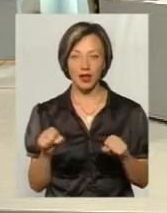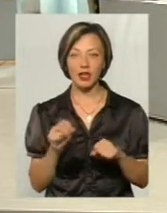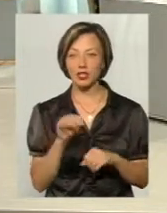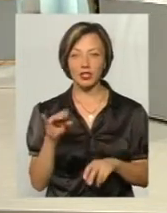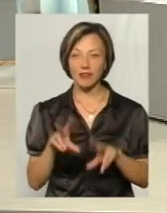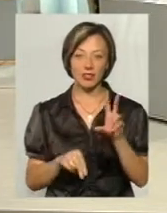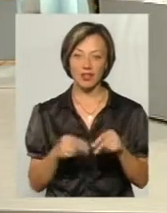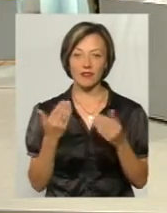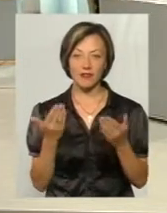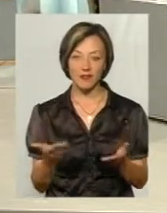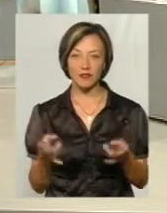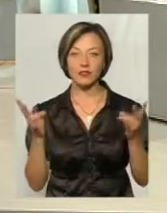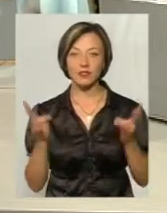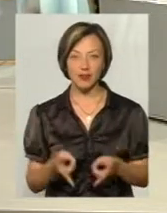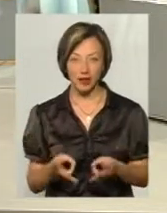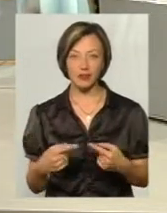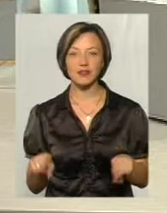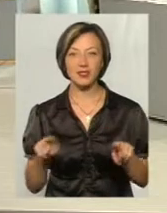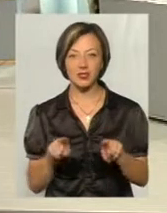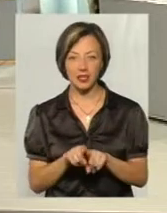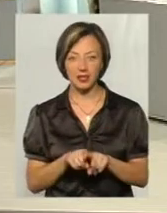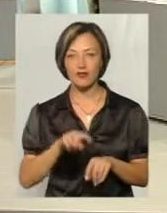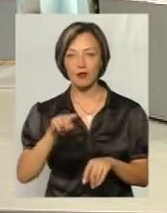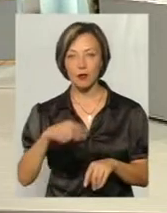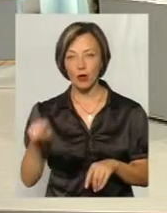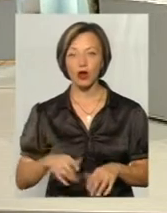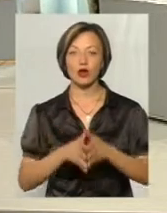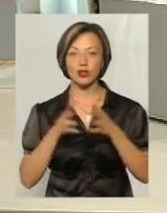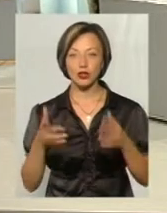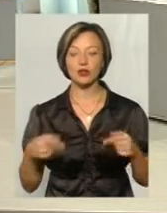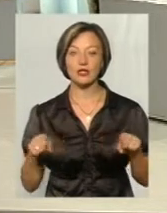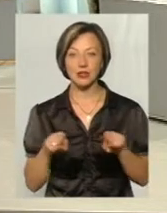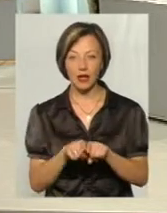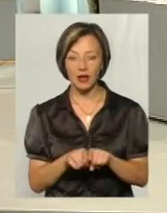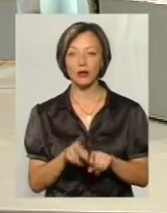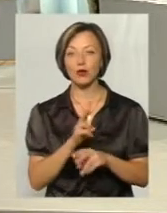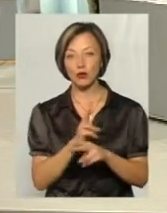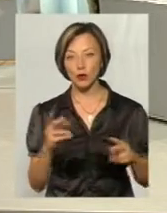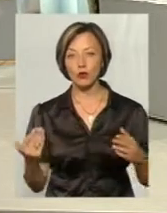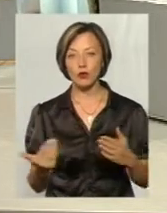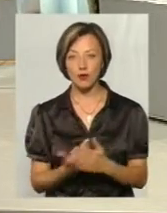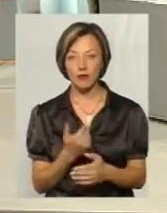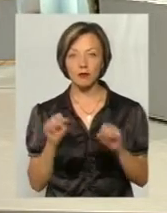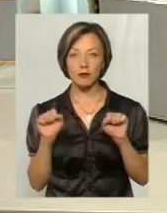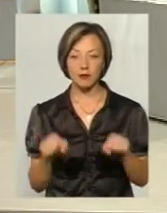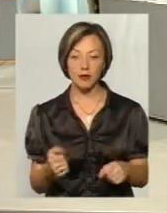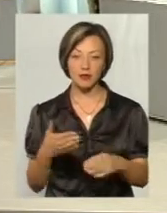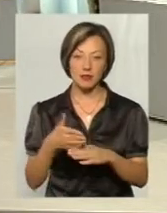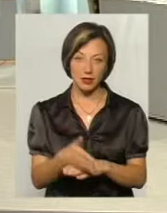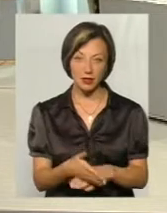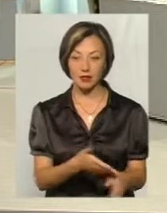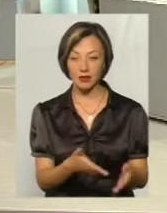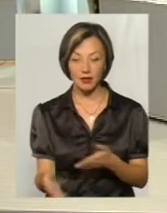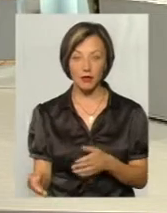не вважаєте ви, що варто все ж таки вимоги розширити до такої межі, щоб все ж таки хтось новий міг зайти в